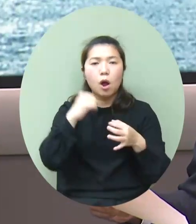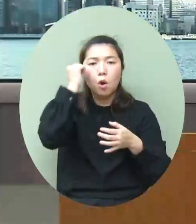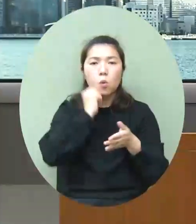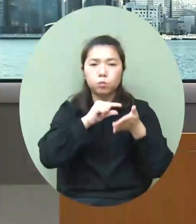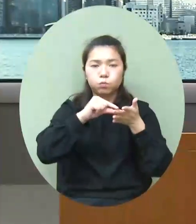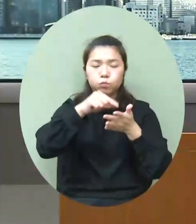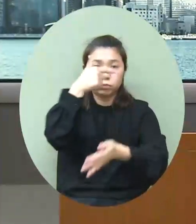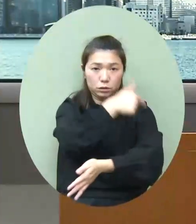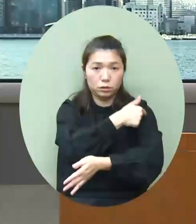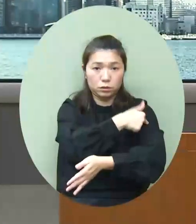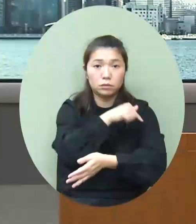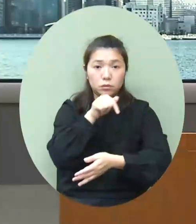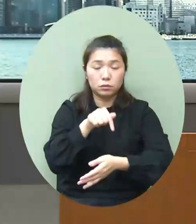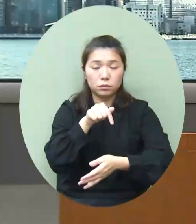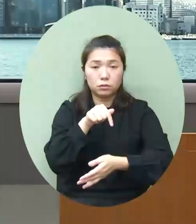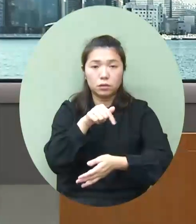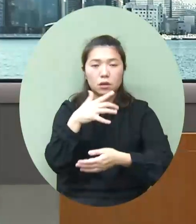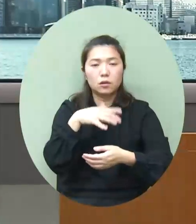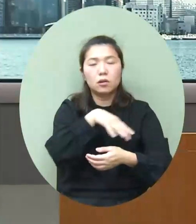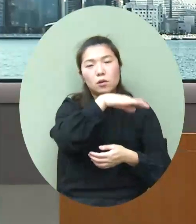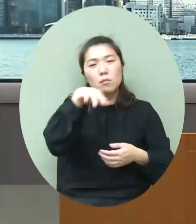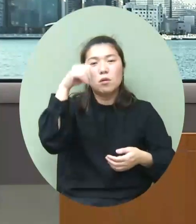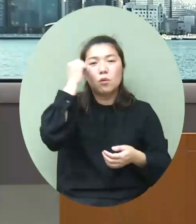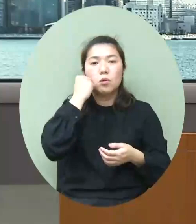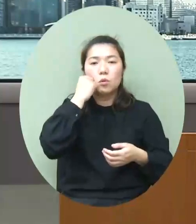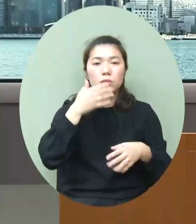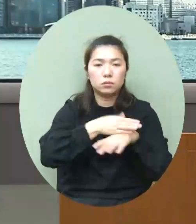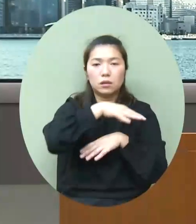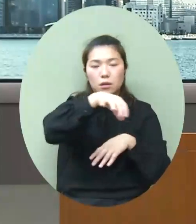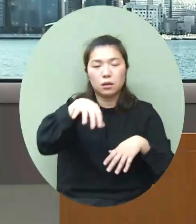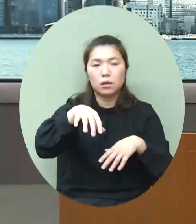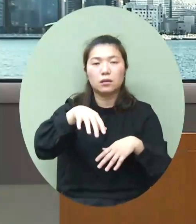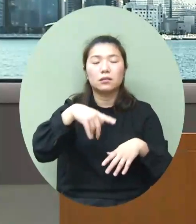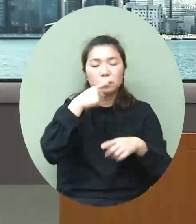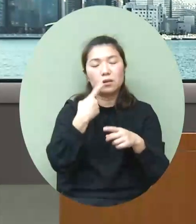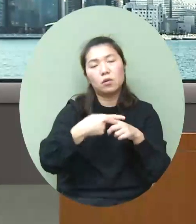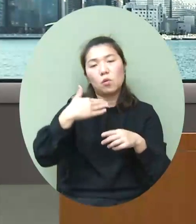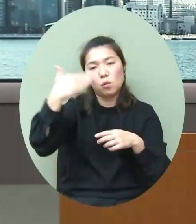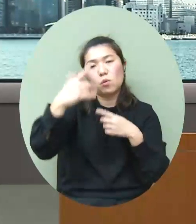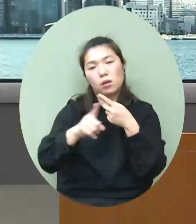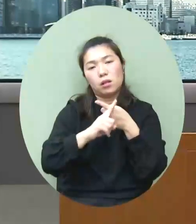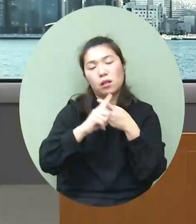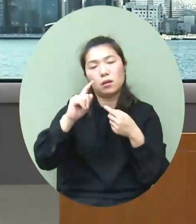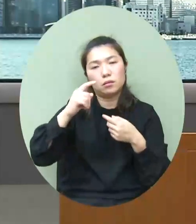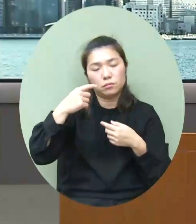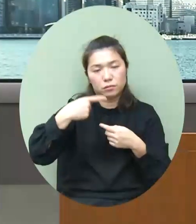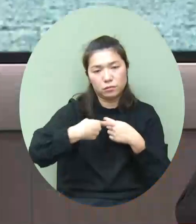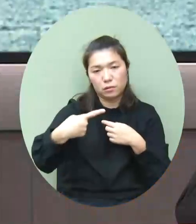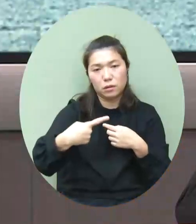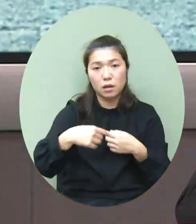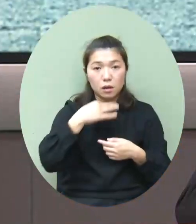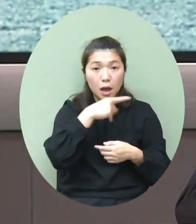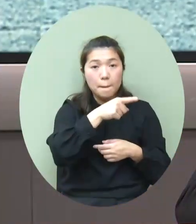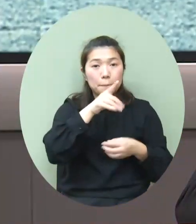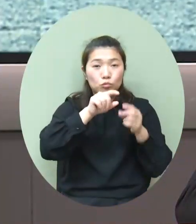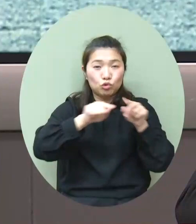关于安老院社接种疫苗方面，长者是基本上在社区里面是一个最高危的群组，因